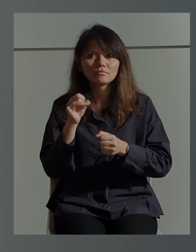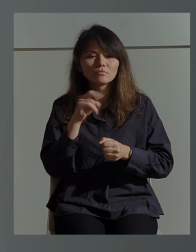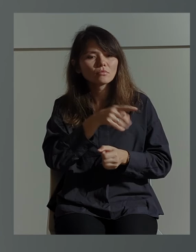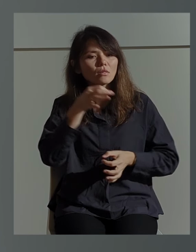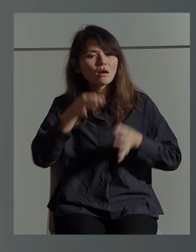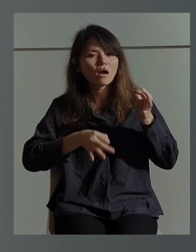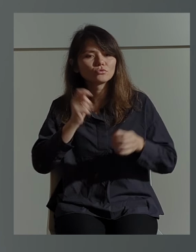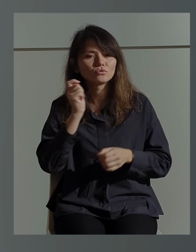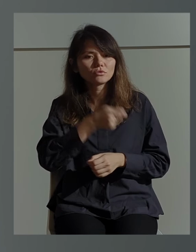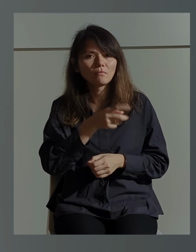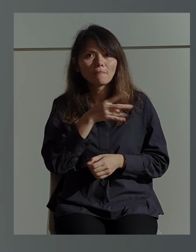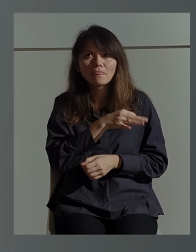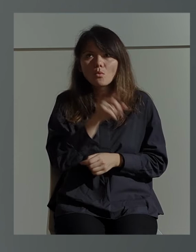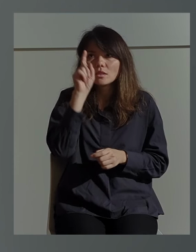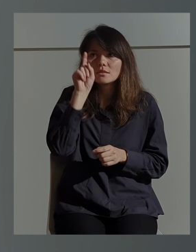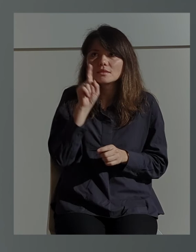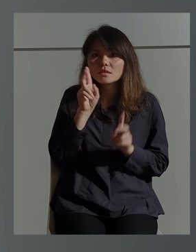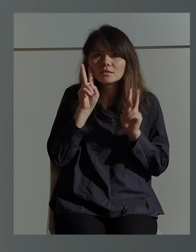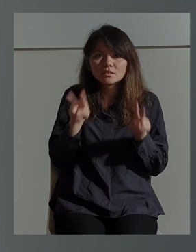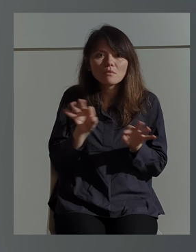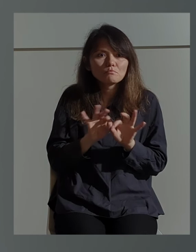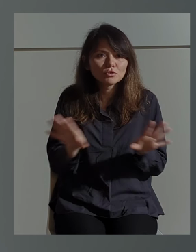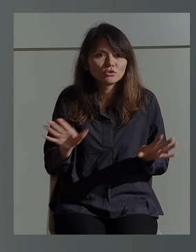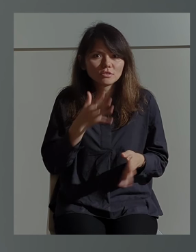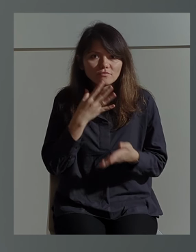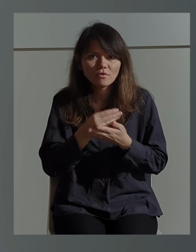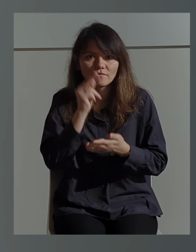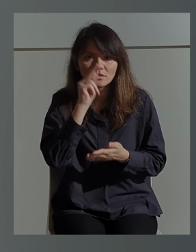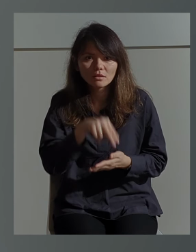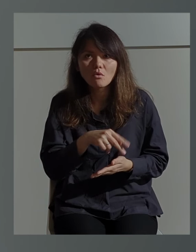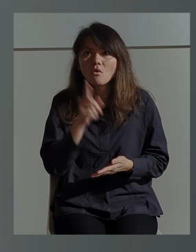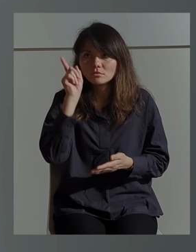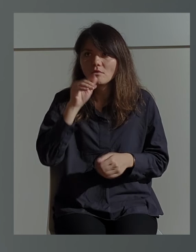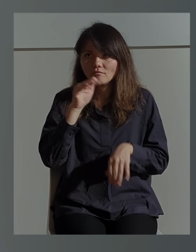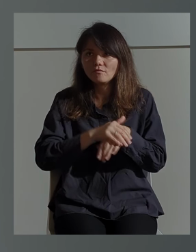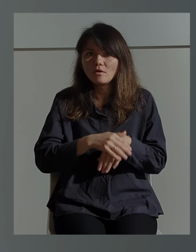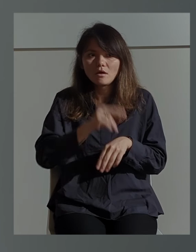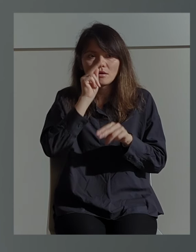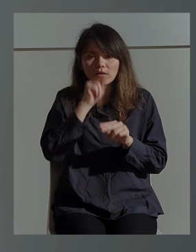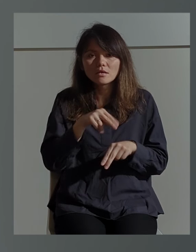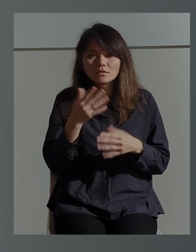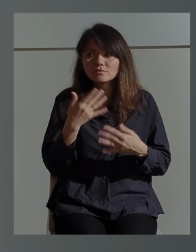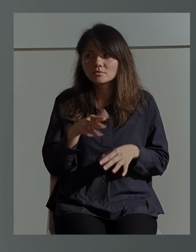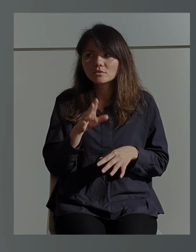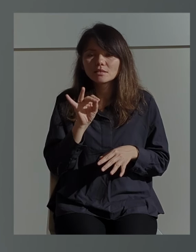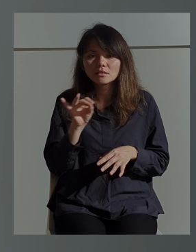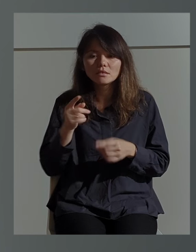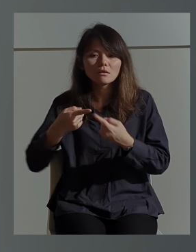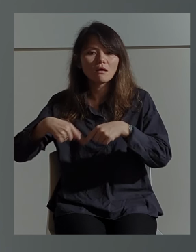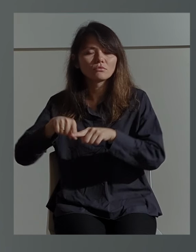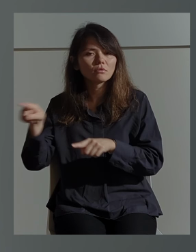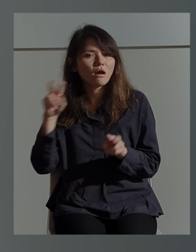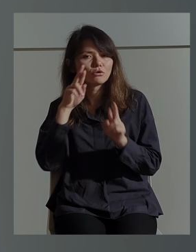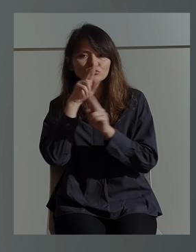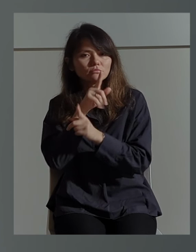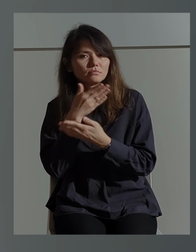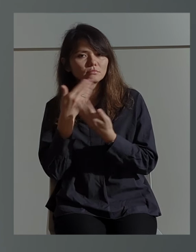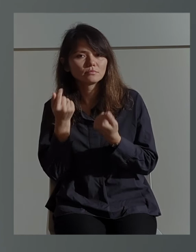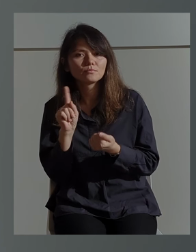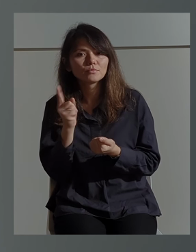осж но не знает причи своей вины знает только факт е наличия контора не ошибается хотя бы